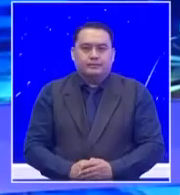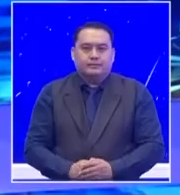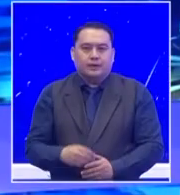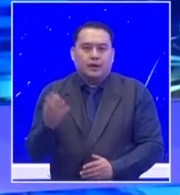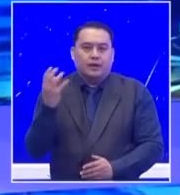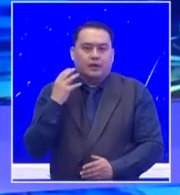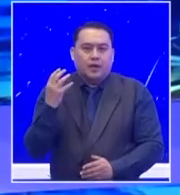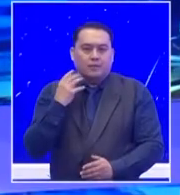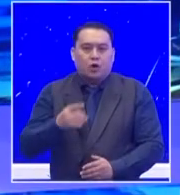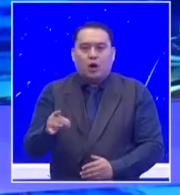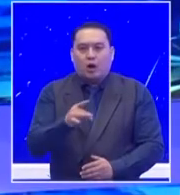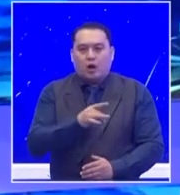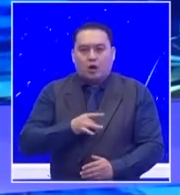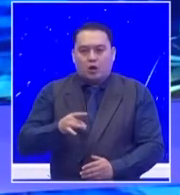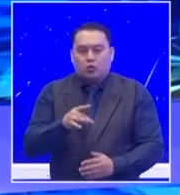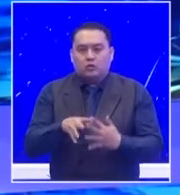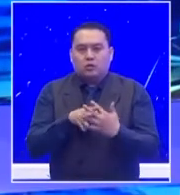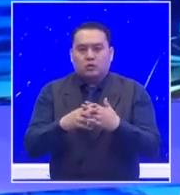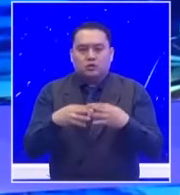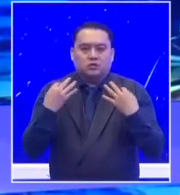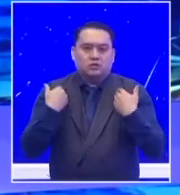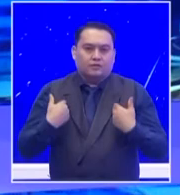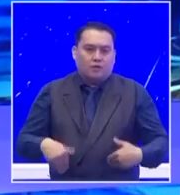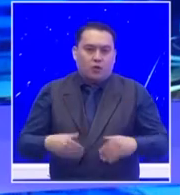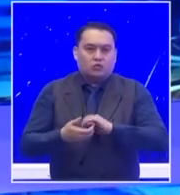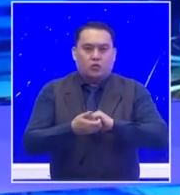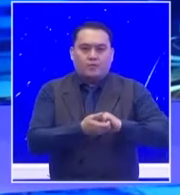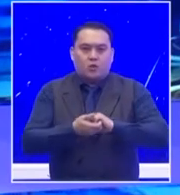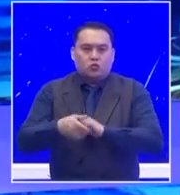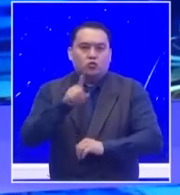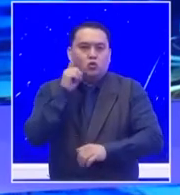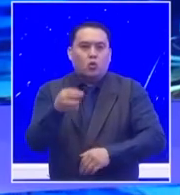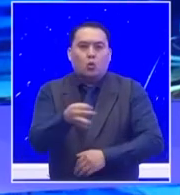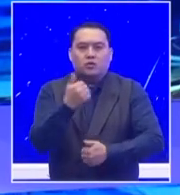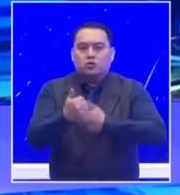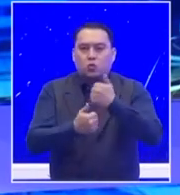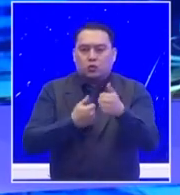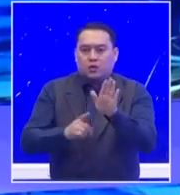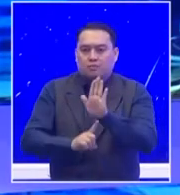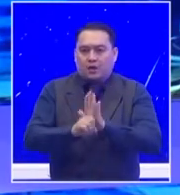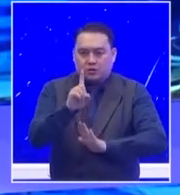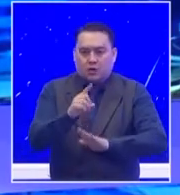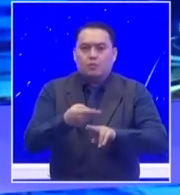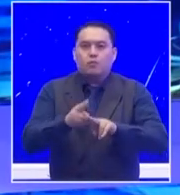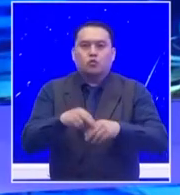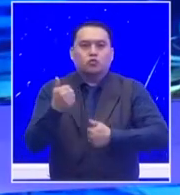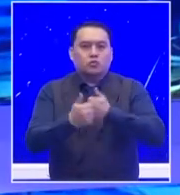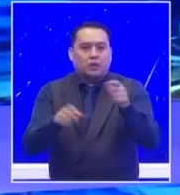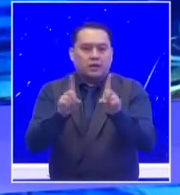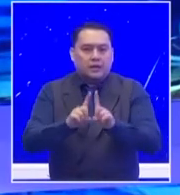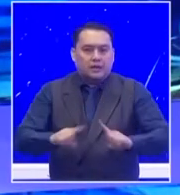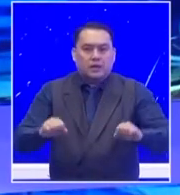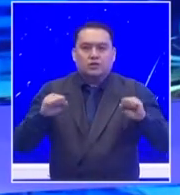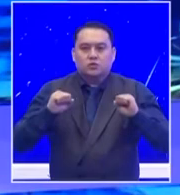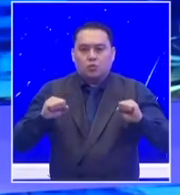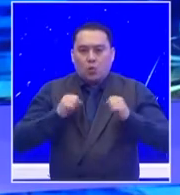Кербұлақ ауданының орталығы Сарыөзек ауылында еркін күрестен жасөспірімдер арасында облыстық ашық турнир басталды. Бұл жарыстың ерекшелігі